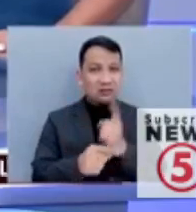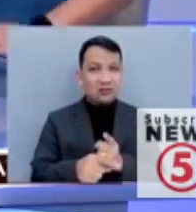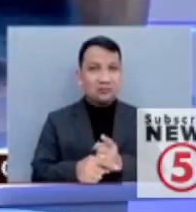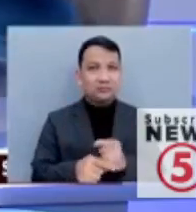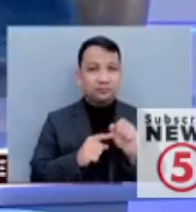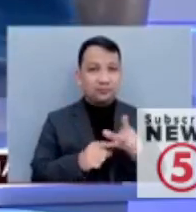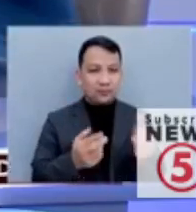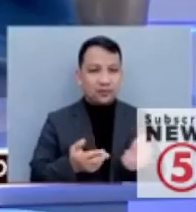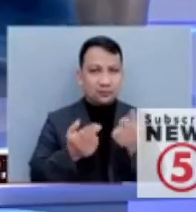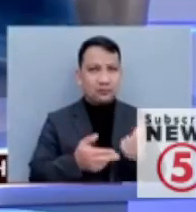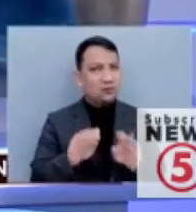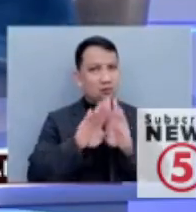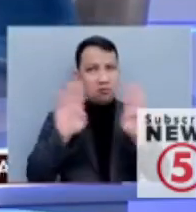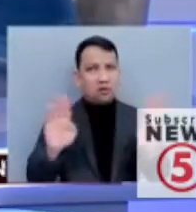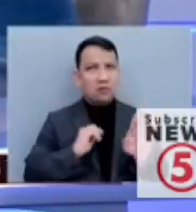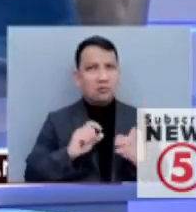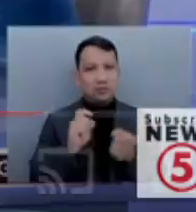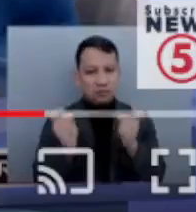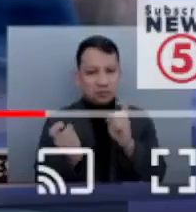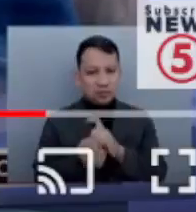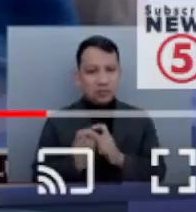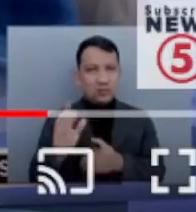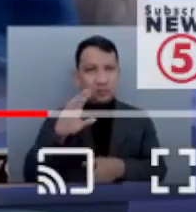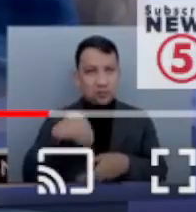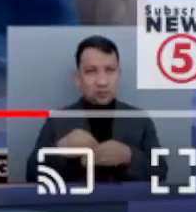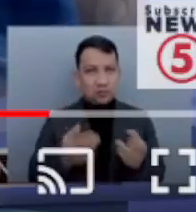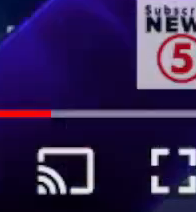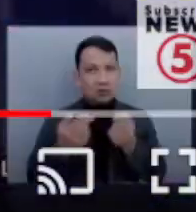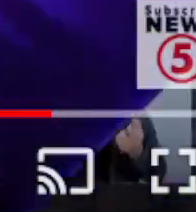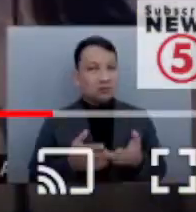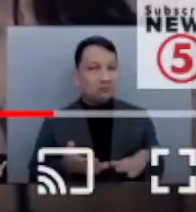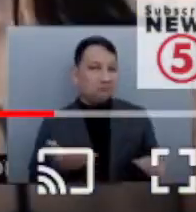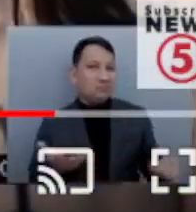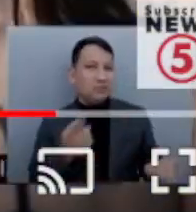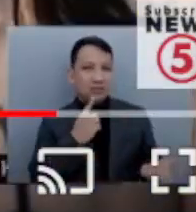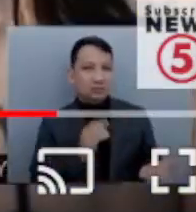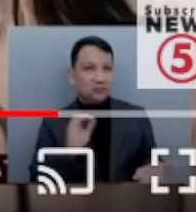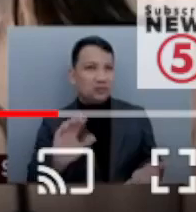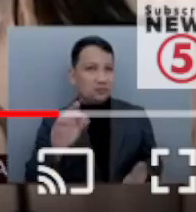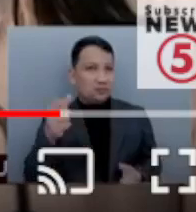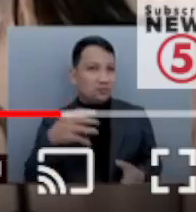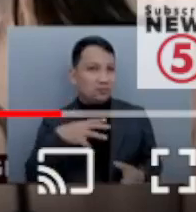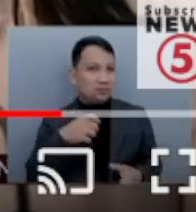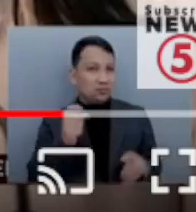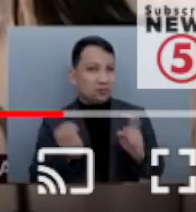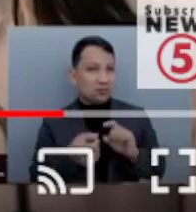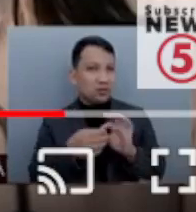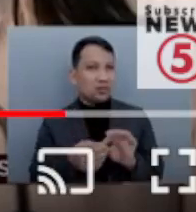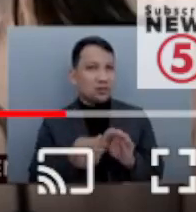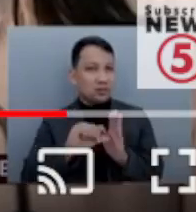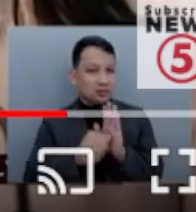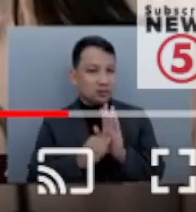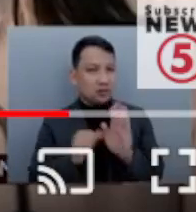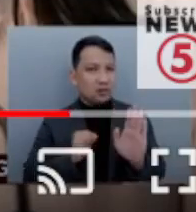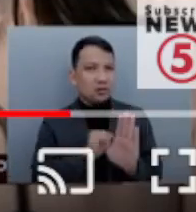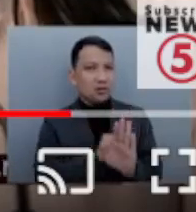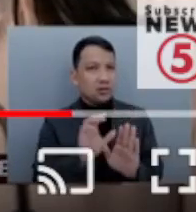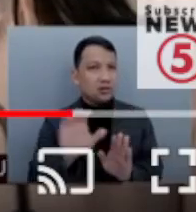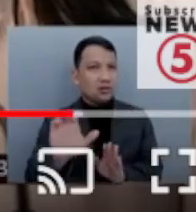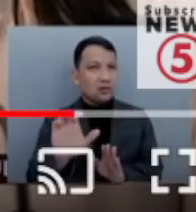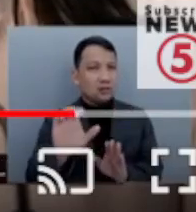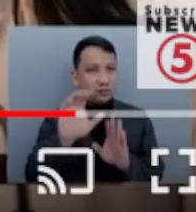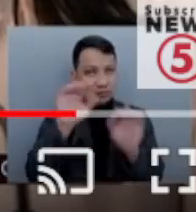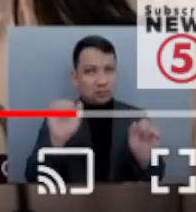original resolution, sabi niya open siya na i-amend yung laman ng resolution. Pero syempre, yung kanya, teka muna, kahit i-amend yun, dapat igiit pa rin ng Senado sa executive